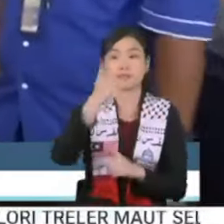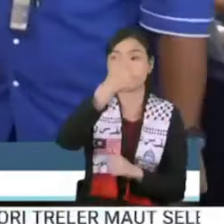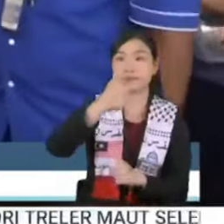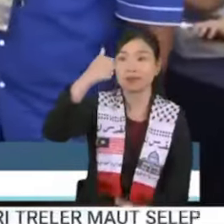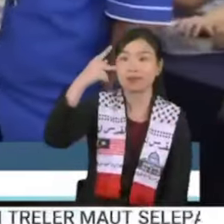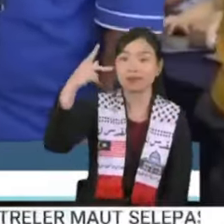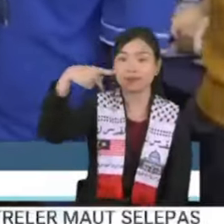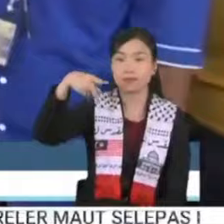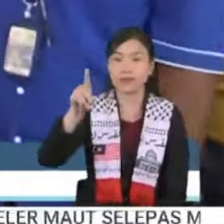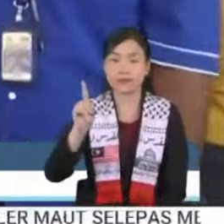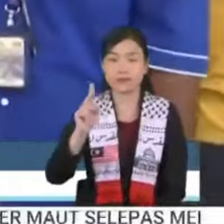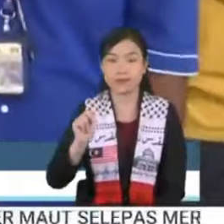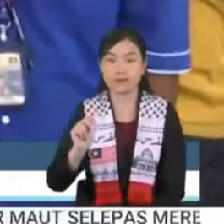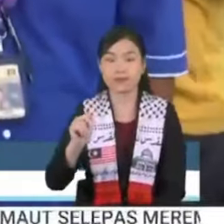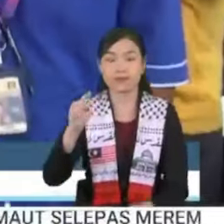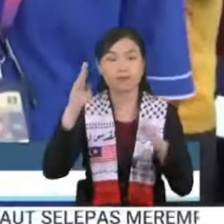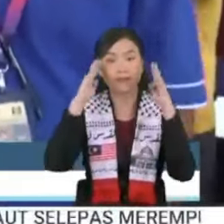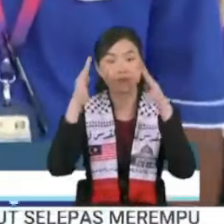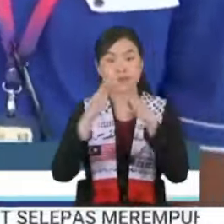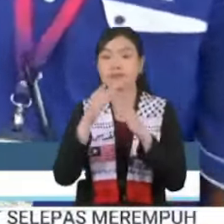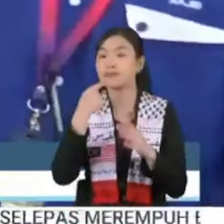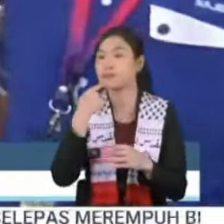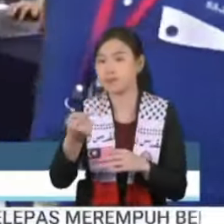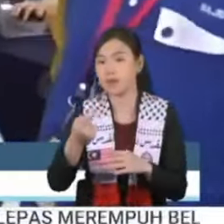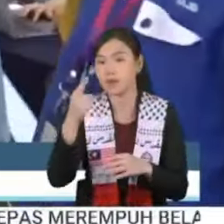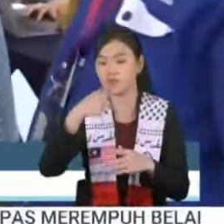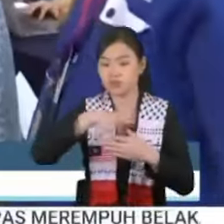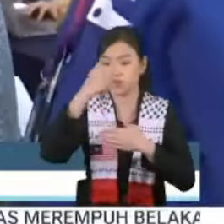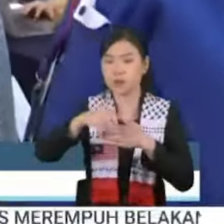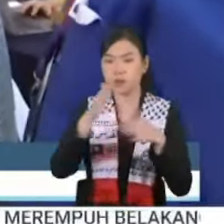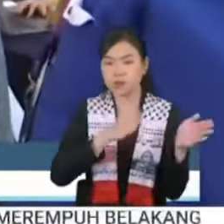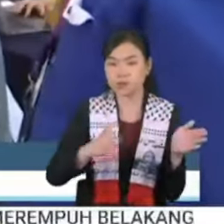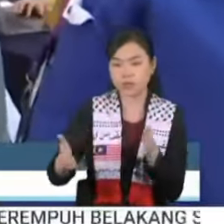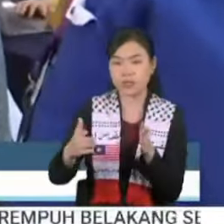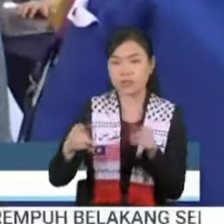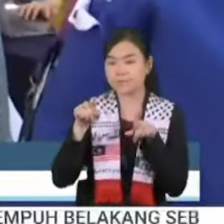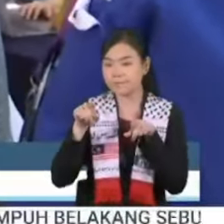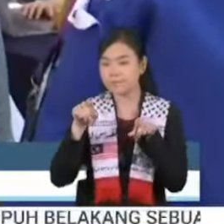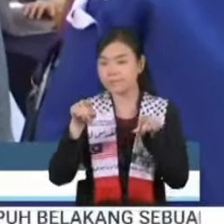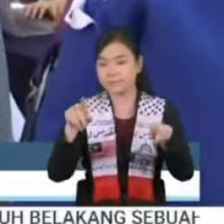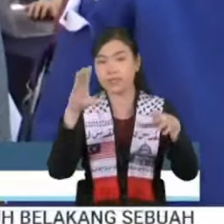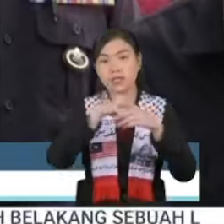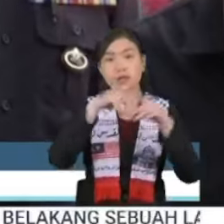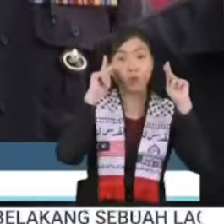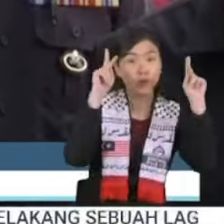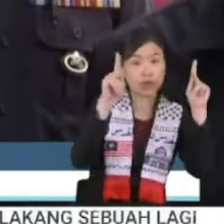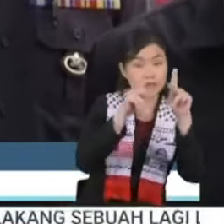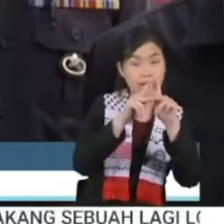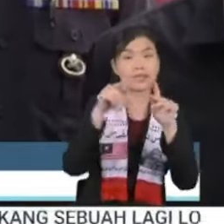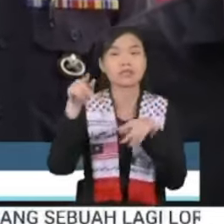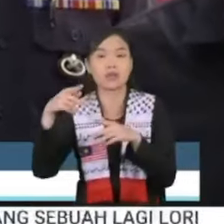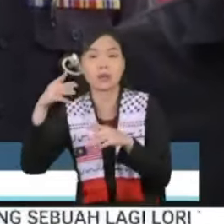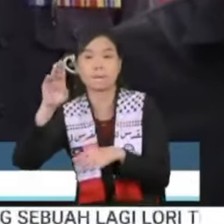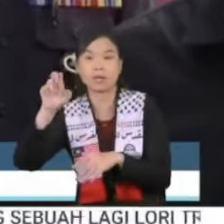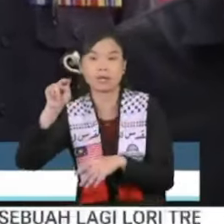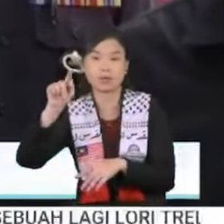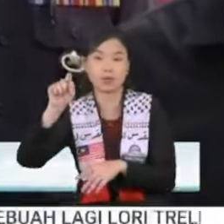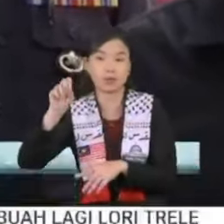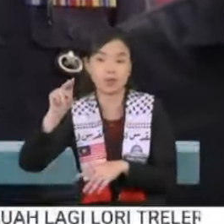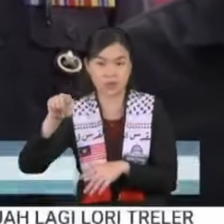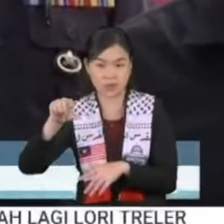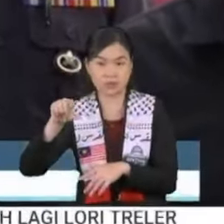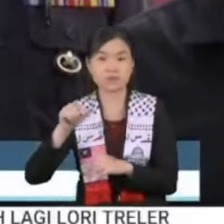KPDN Pahang, Jazlili Jamaluddin berkata, program itu dilaksanakan serentak di Kuantan dan Bentong. Kita akan memberi khidmat nasihat dan